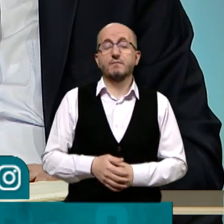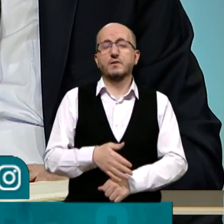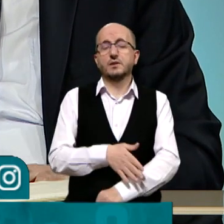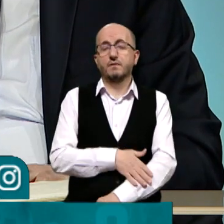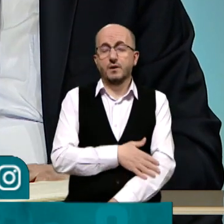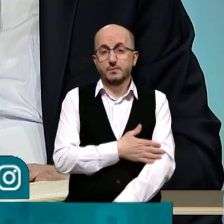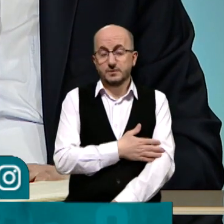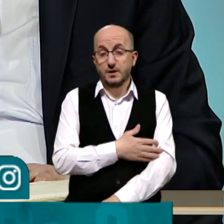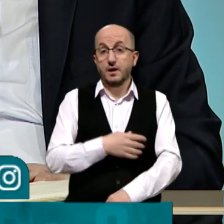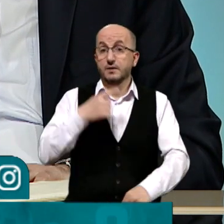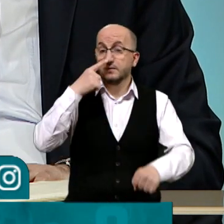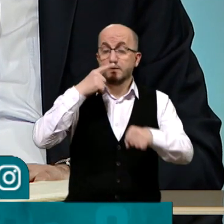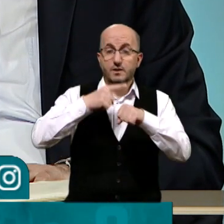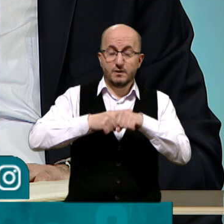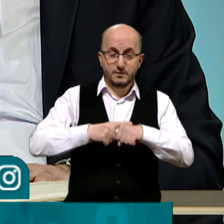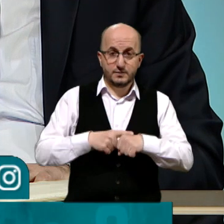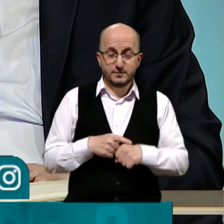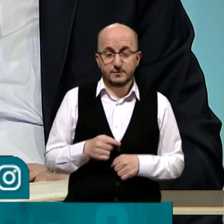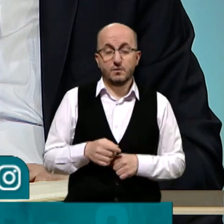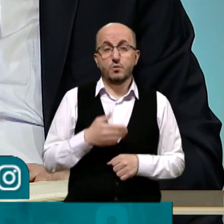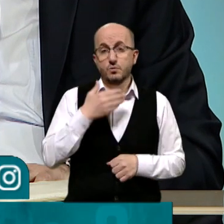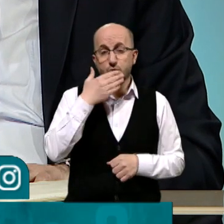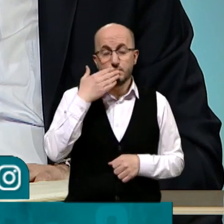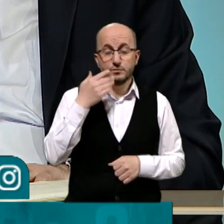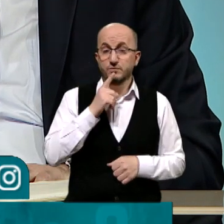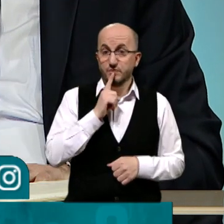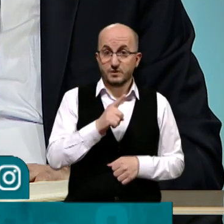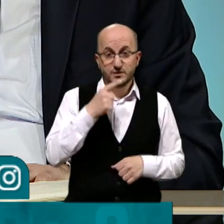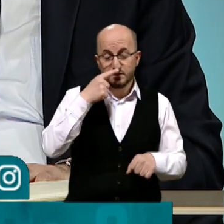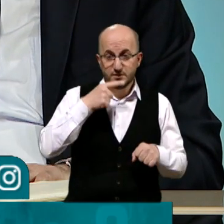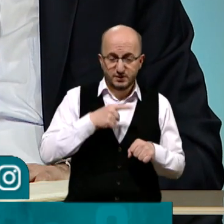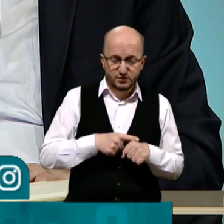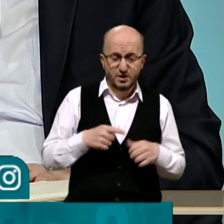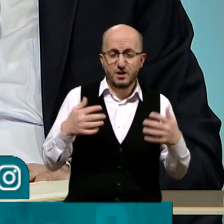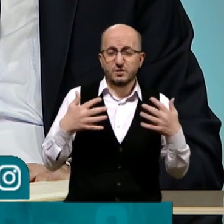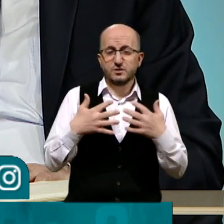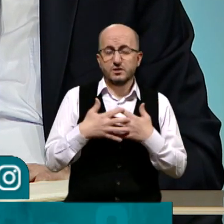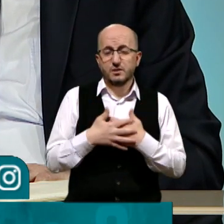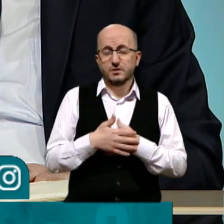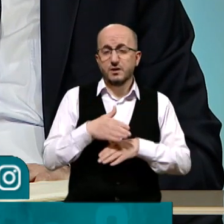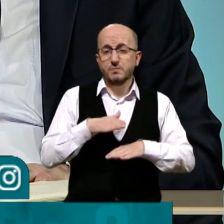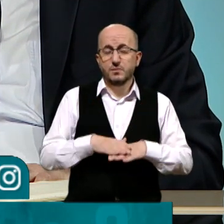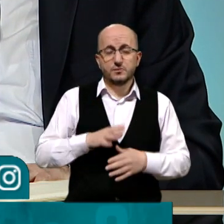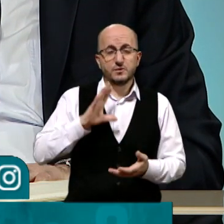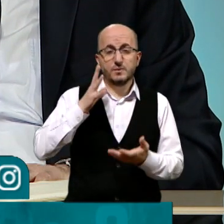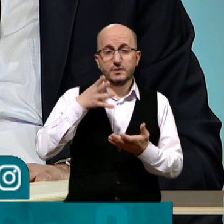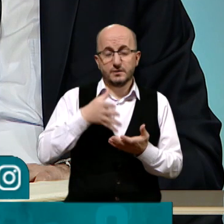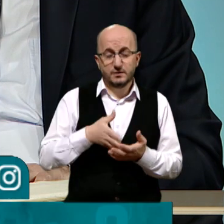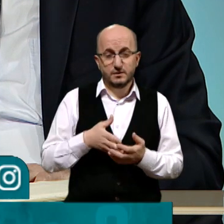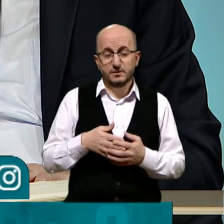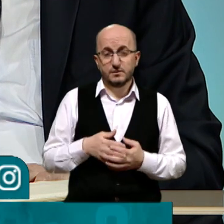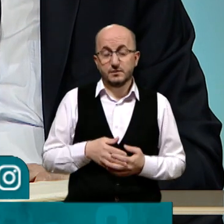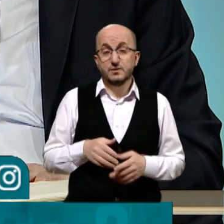sevabına inanarak orucun farziyetini yanacak gecelerinde yapılacak olan ibadetlerinde